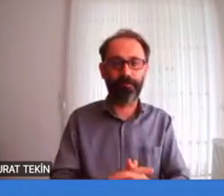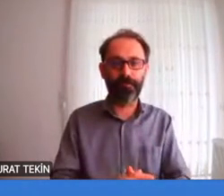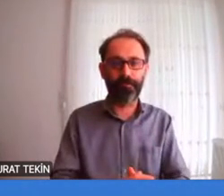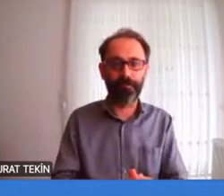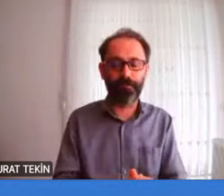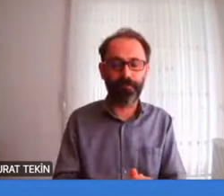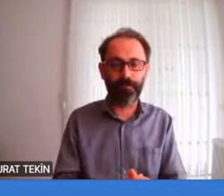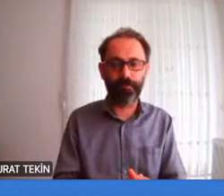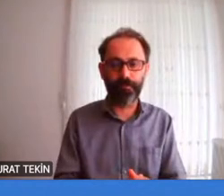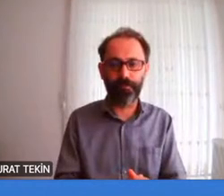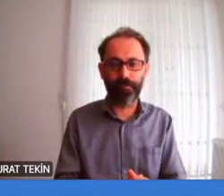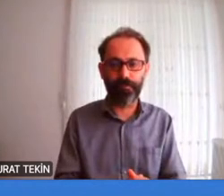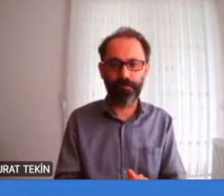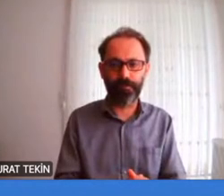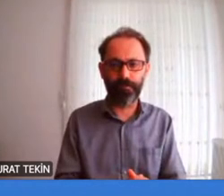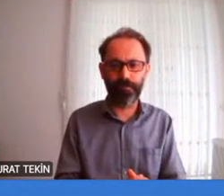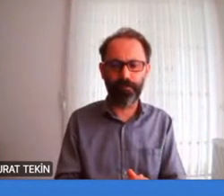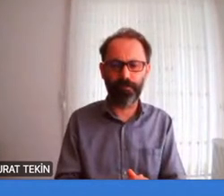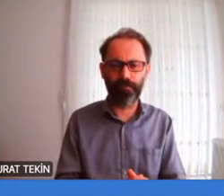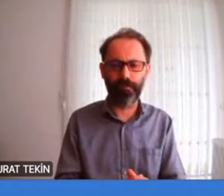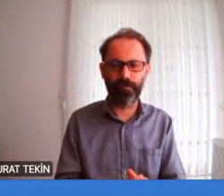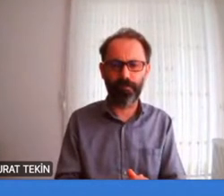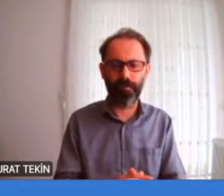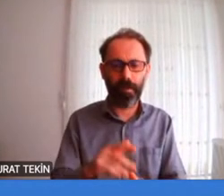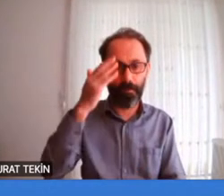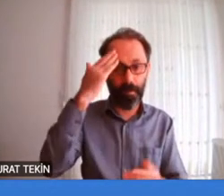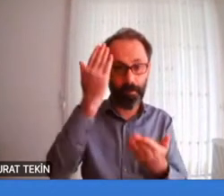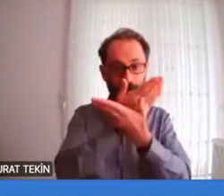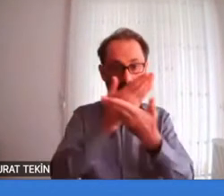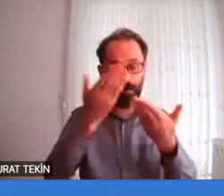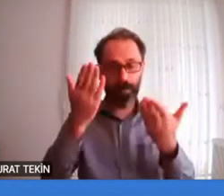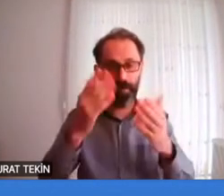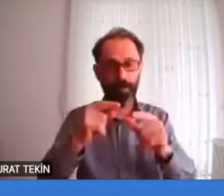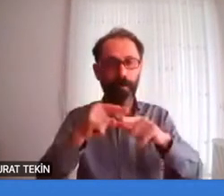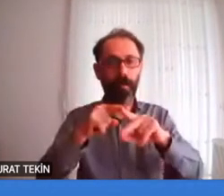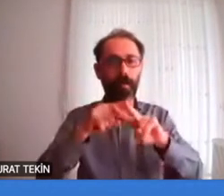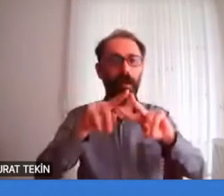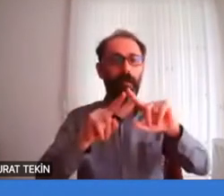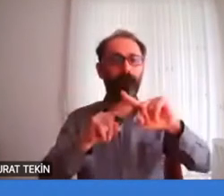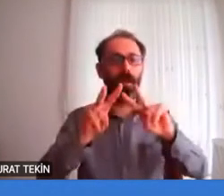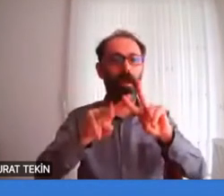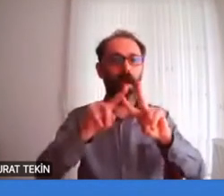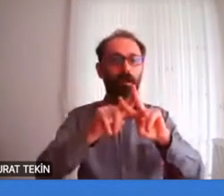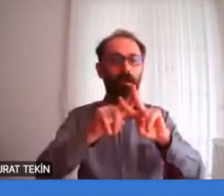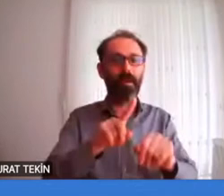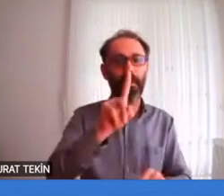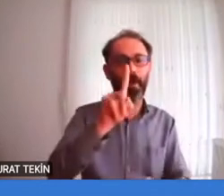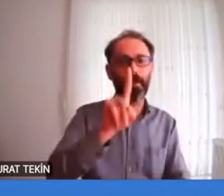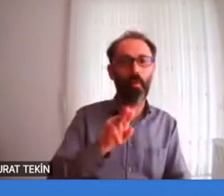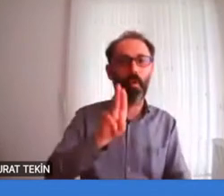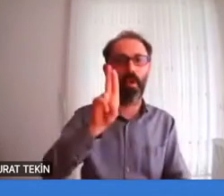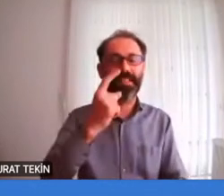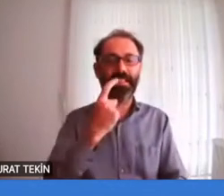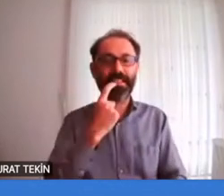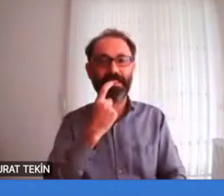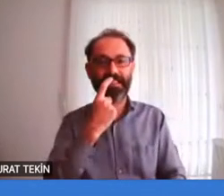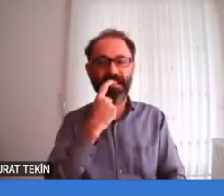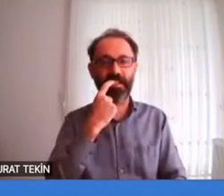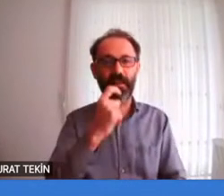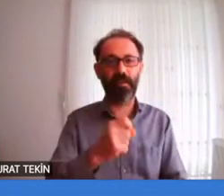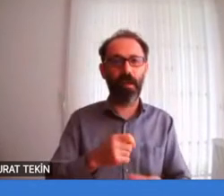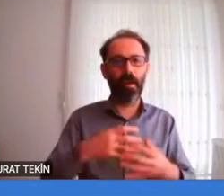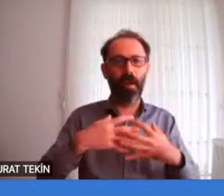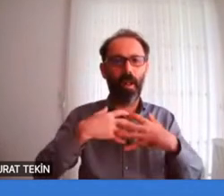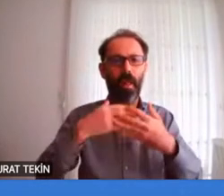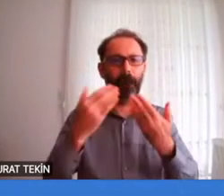diğer arkadaşımız. Herkese merhaba. Ben Fatma Gülgüler. 17 yaşındayım.